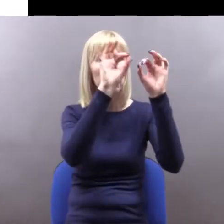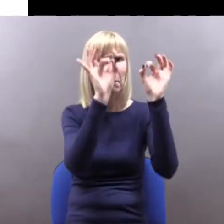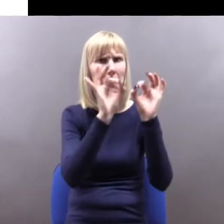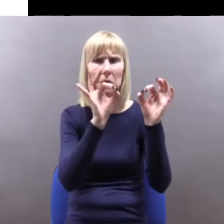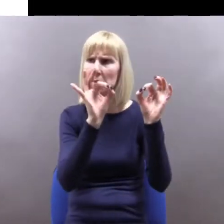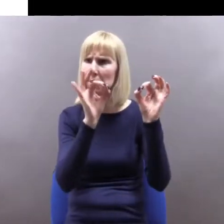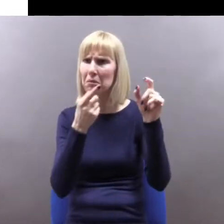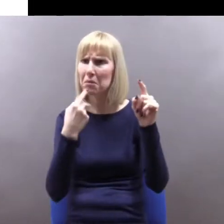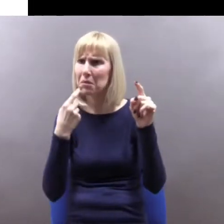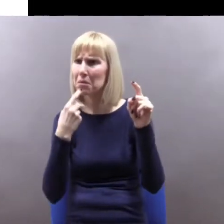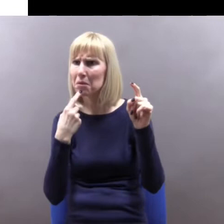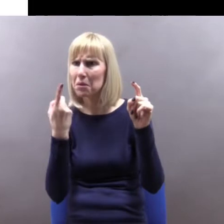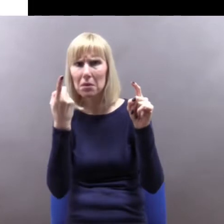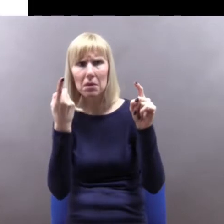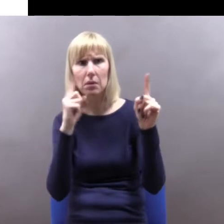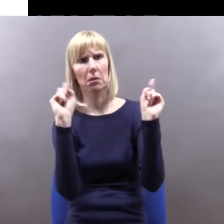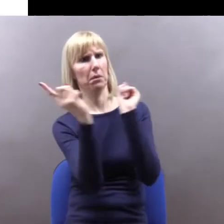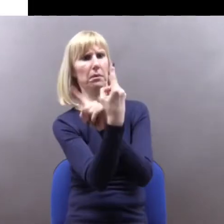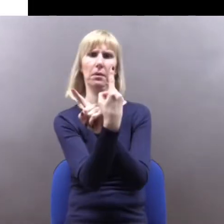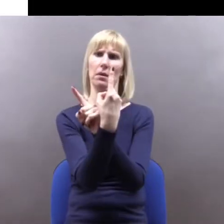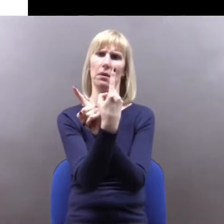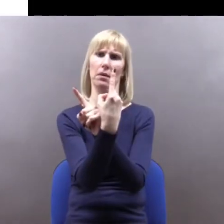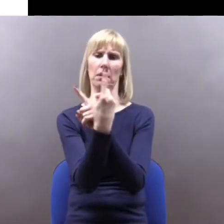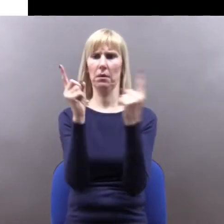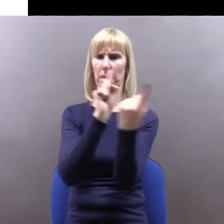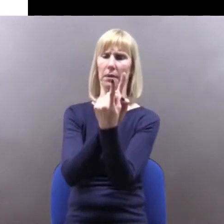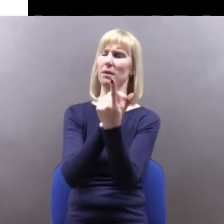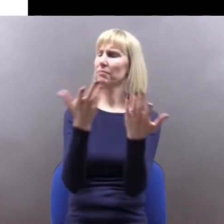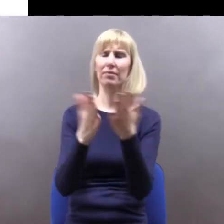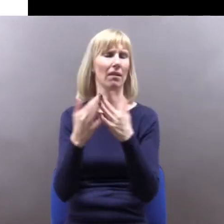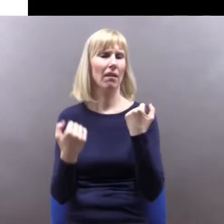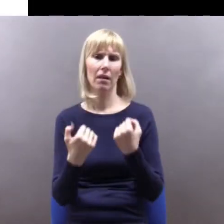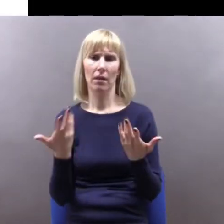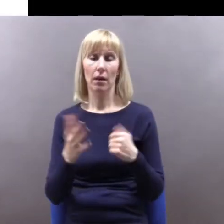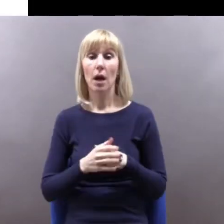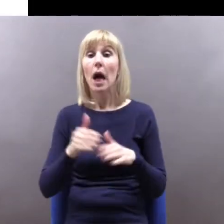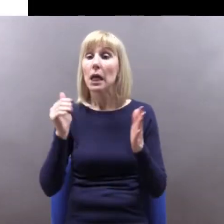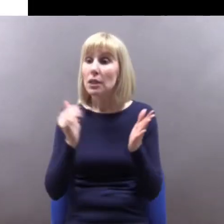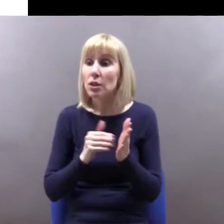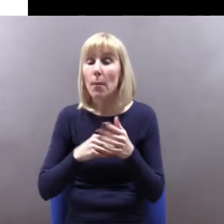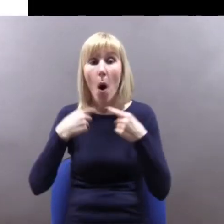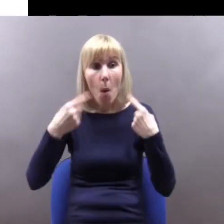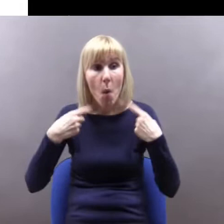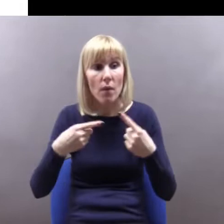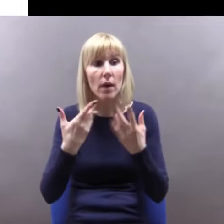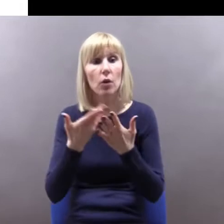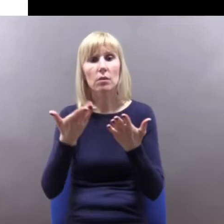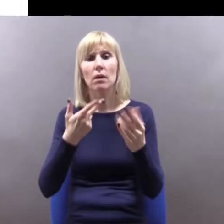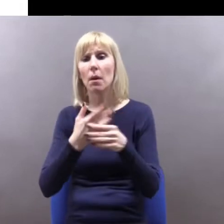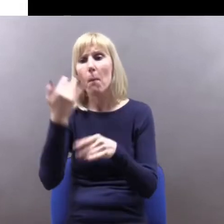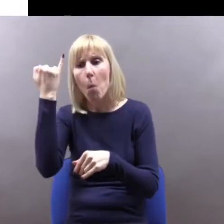dostępności, żeby po prostu nie powielać błędów, żeby korzystać z dobrych praktyk i ciekawych